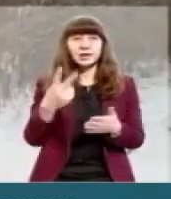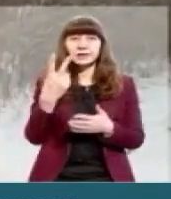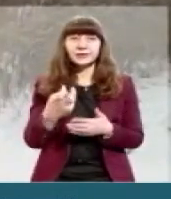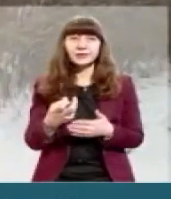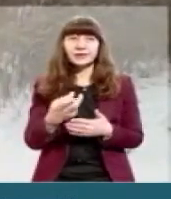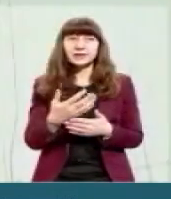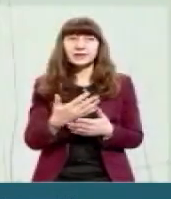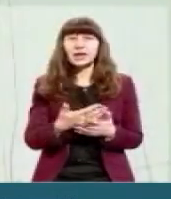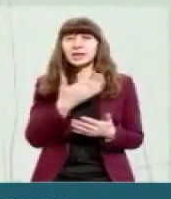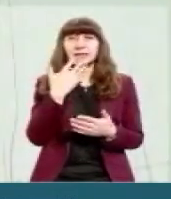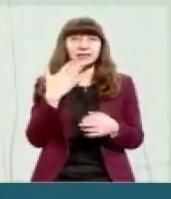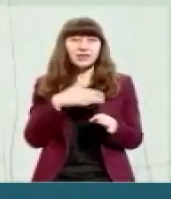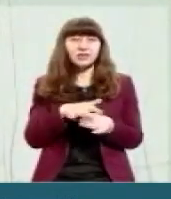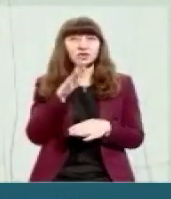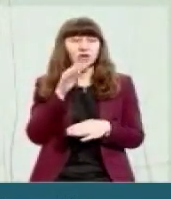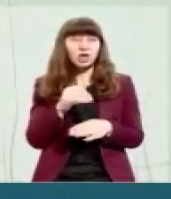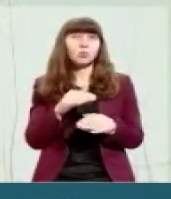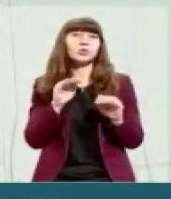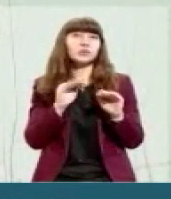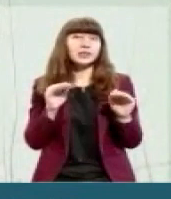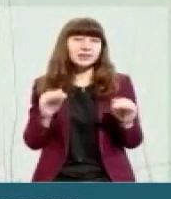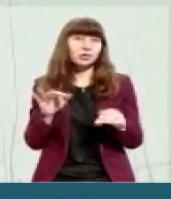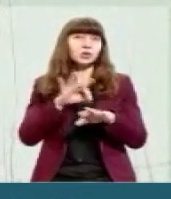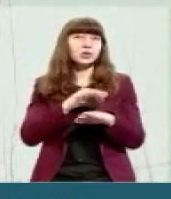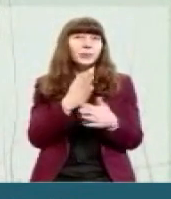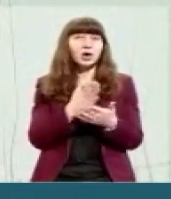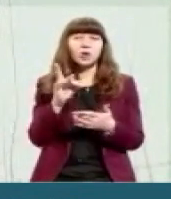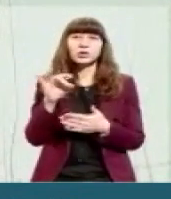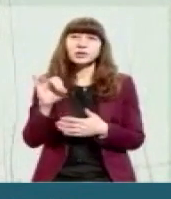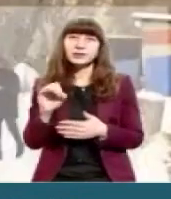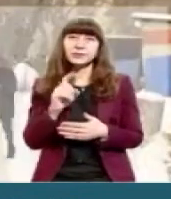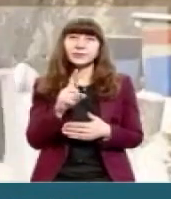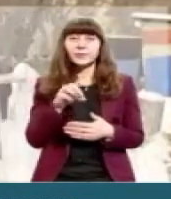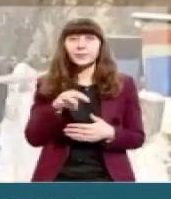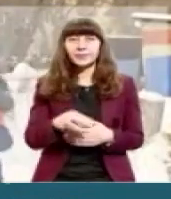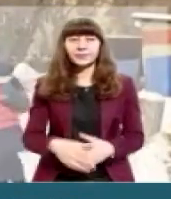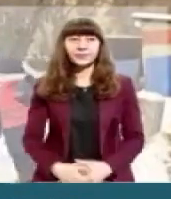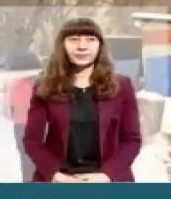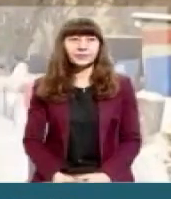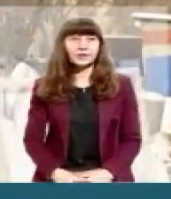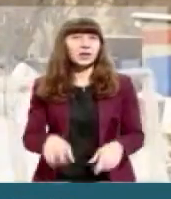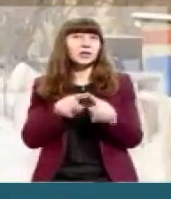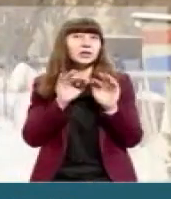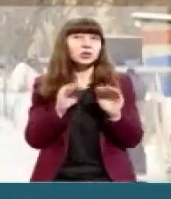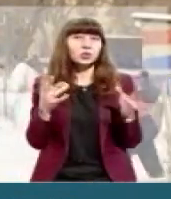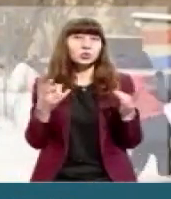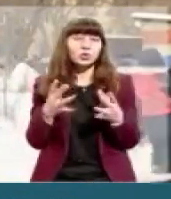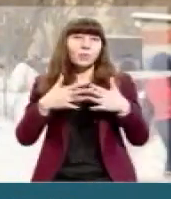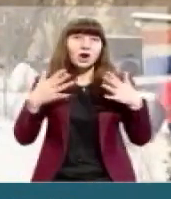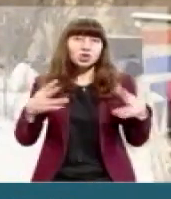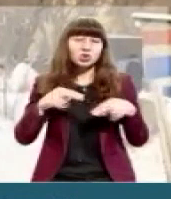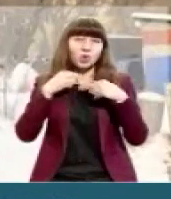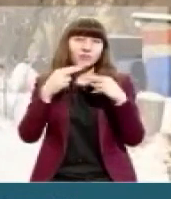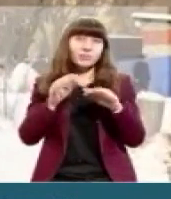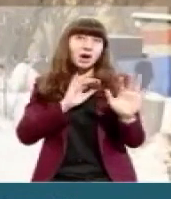200 несовершеннолетних с расстройствами аутистического спектра и более 300 с ментальными нарушениями. Такие дети нуждаются в особенном